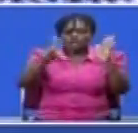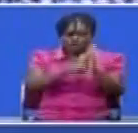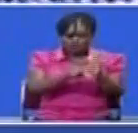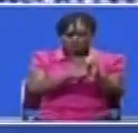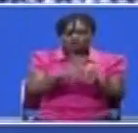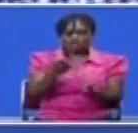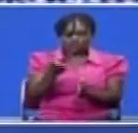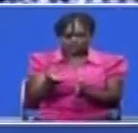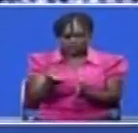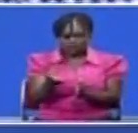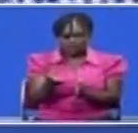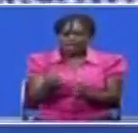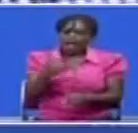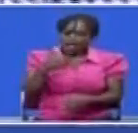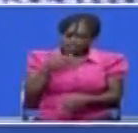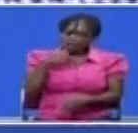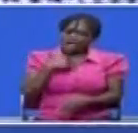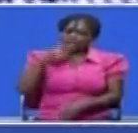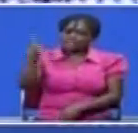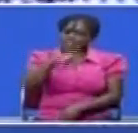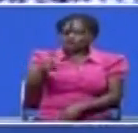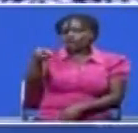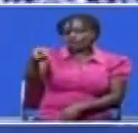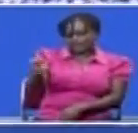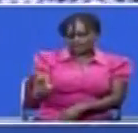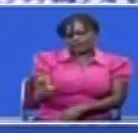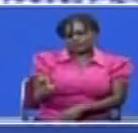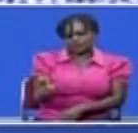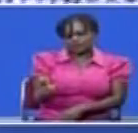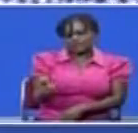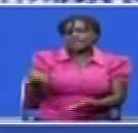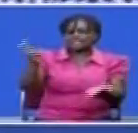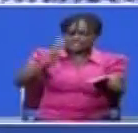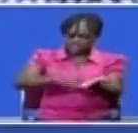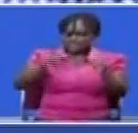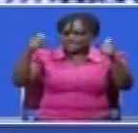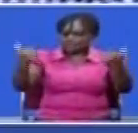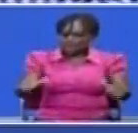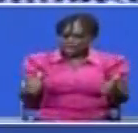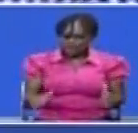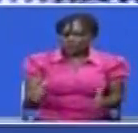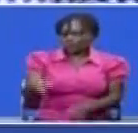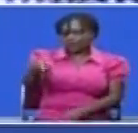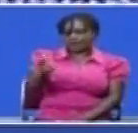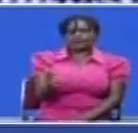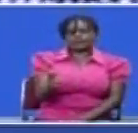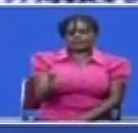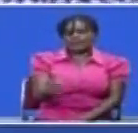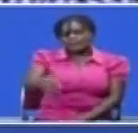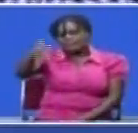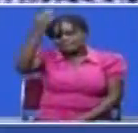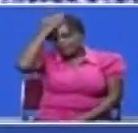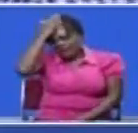tumetoa. If you are holding an illegal gun, you have not registered that illegal gun, by